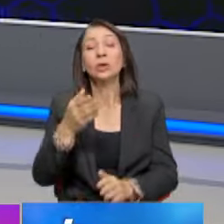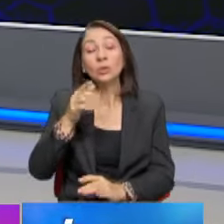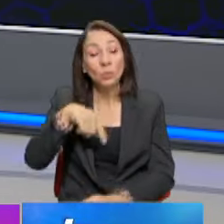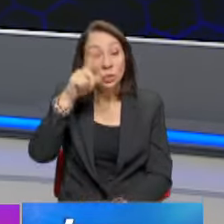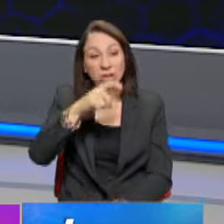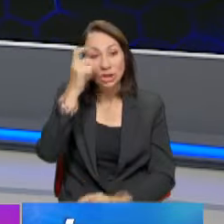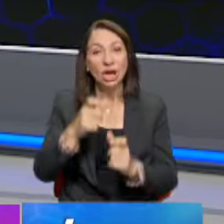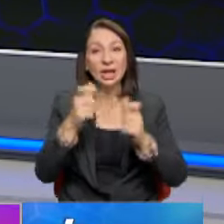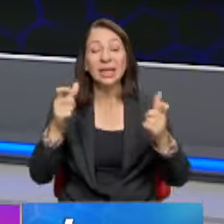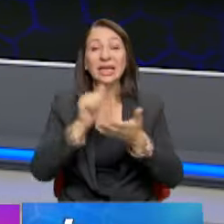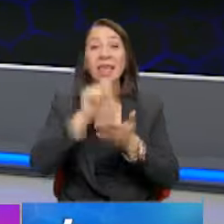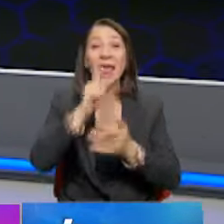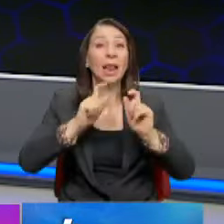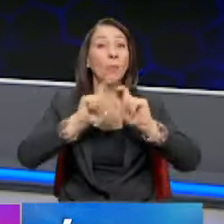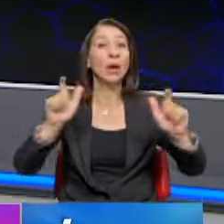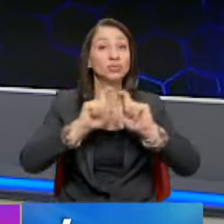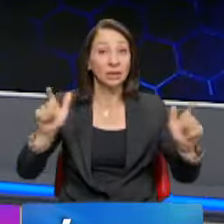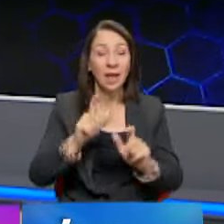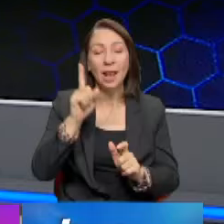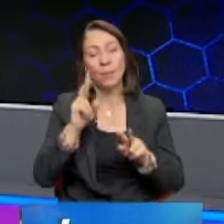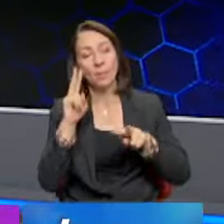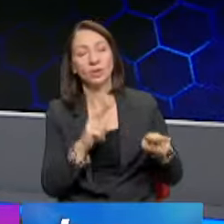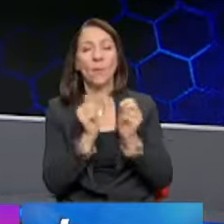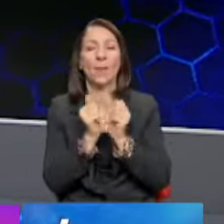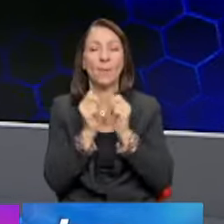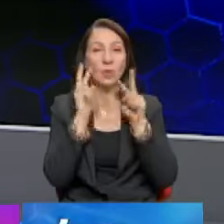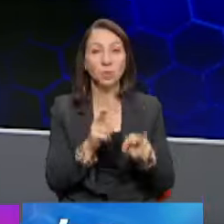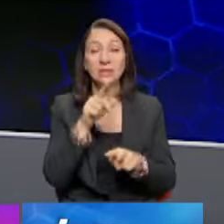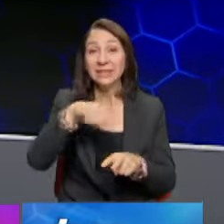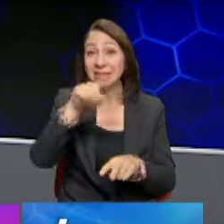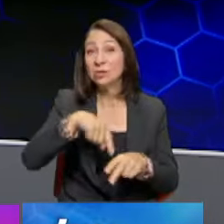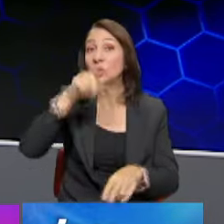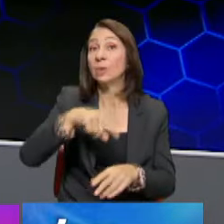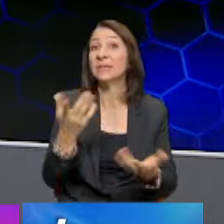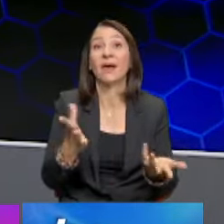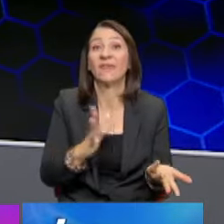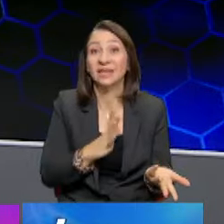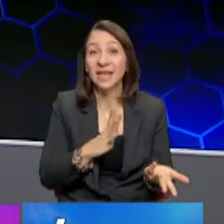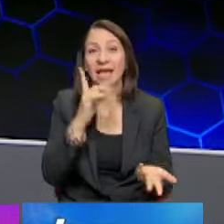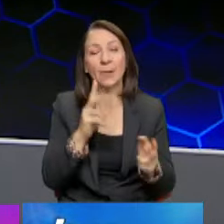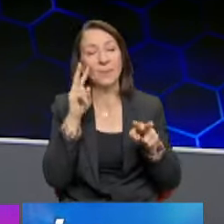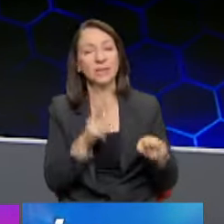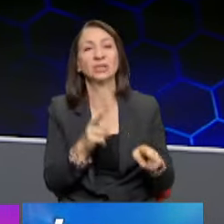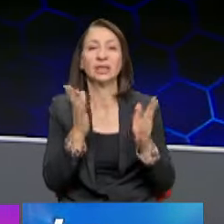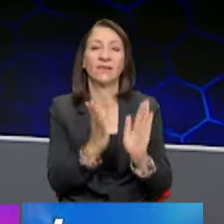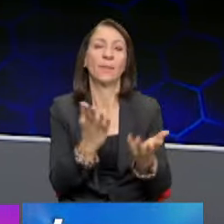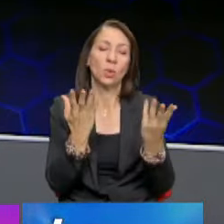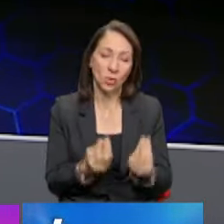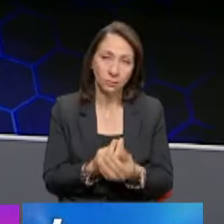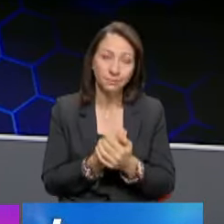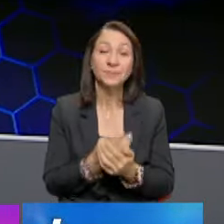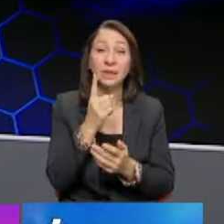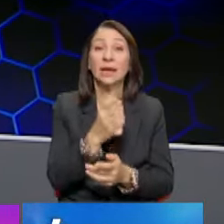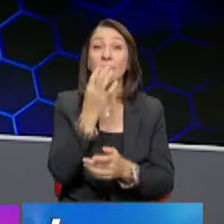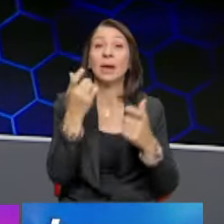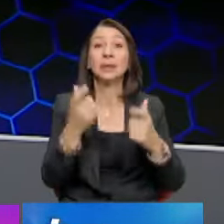sıcak gelişmelerine, gazetelerin ilk manşetlerine ilk bakışta birlikte bakıyoruz. Sizin gündeminizde ne varsa ilk bakışta yer bulmaya devam ediyor. İlk